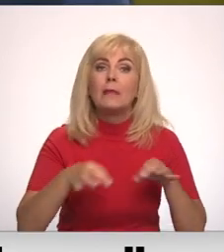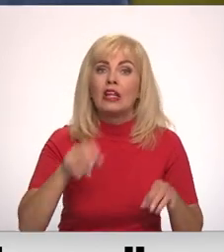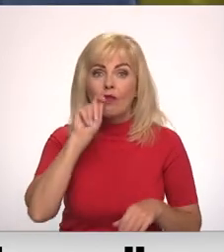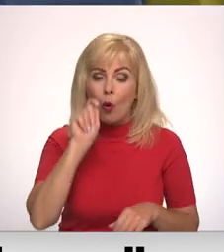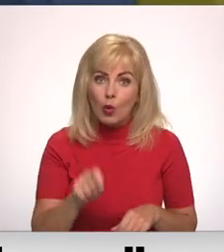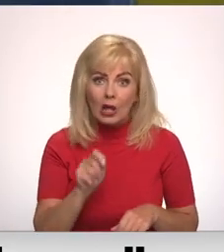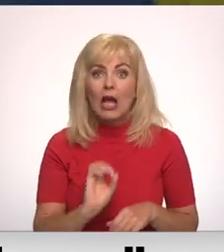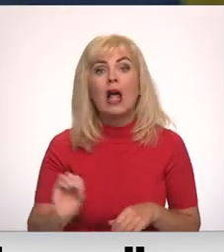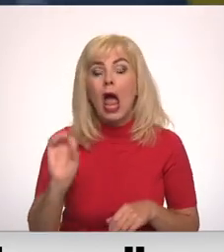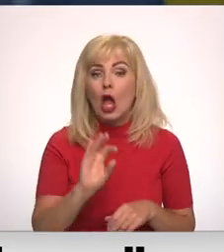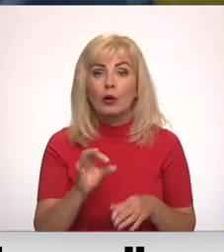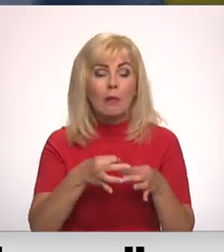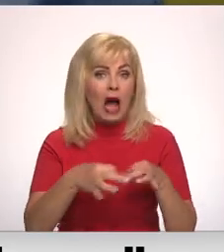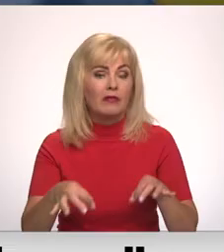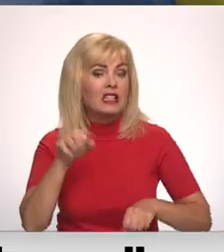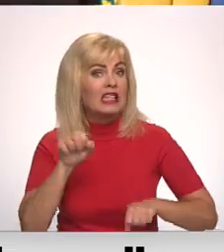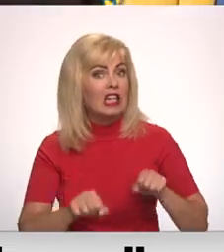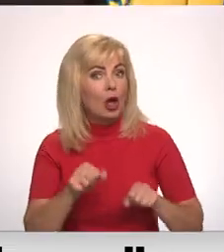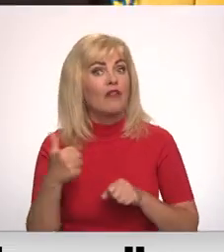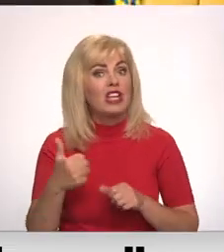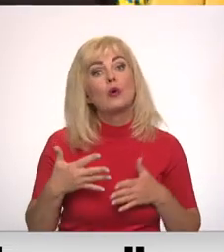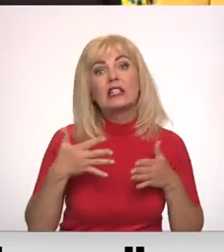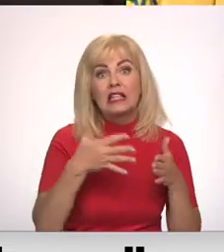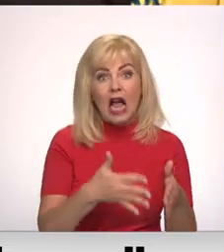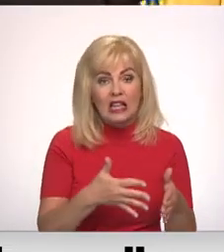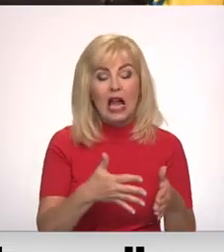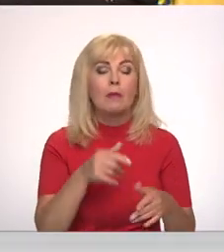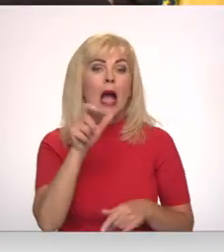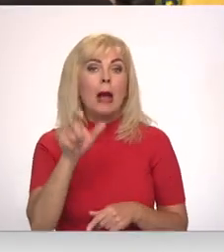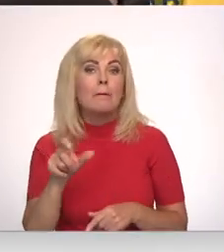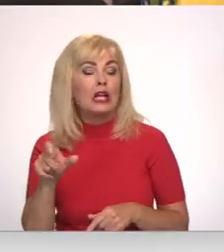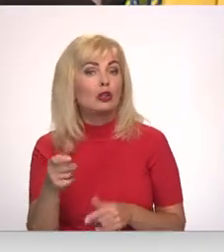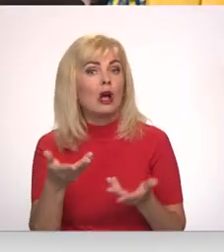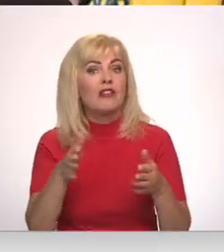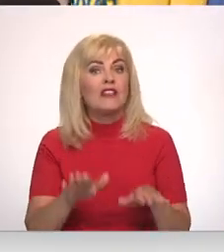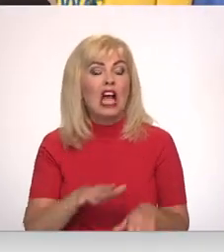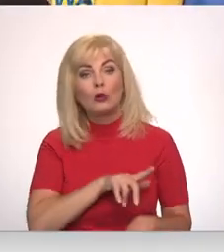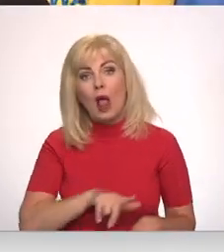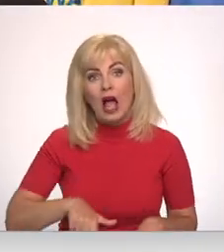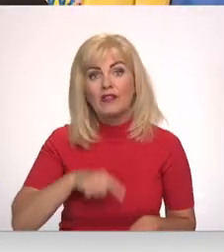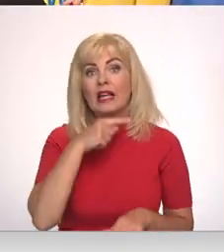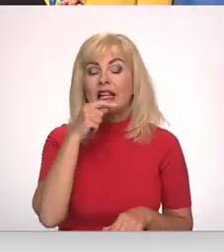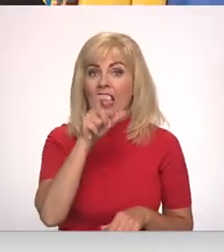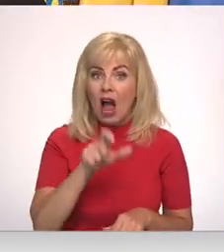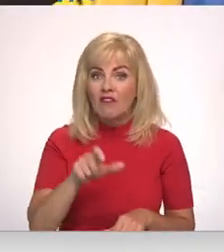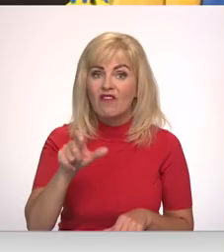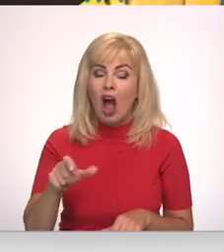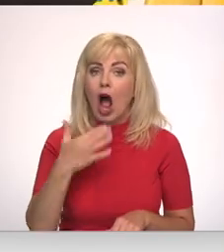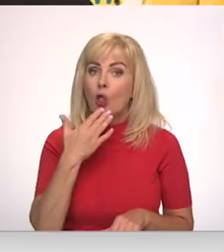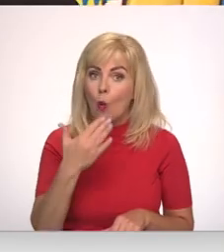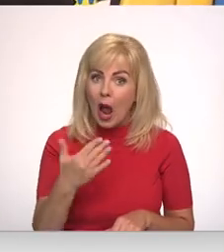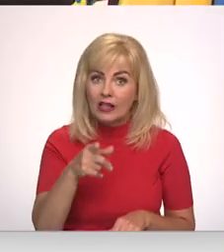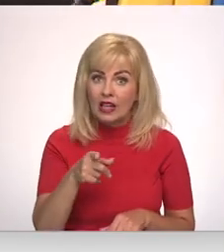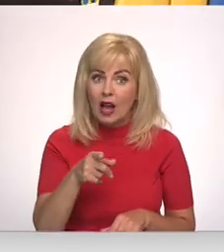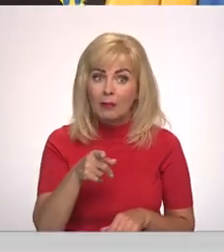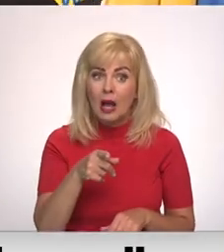par Eiropu, kas atbrīvot no diktatūras ietekmes. Krievijas pilsoni un vietējie Latvijas krievi un krievodīgie cilvēki iestājās